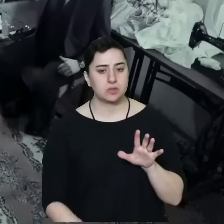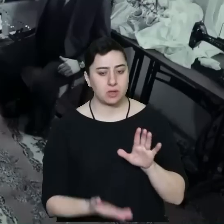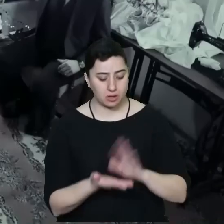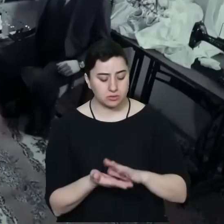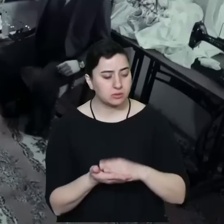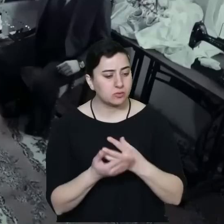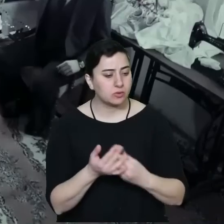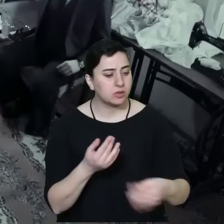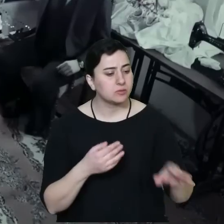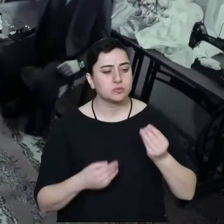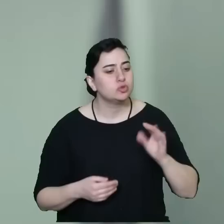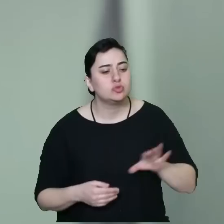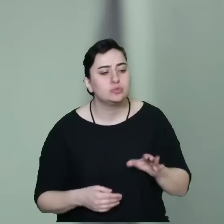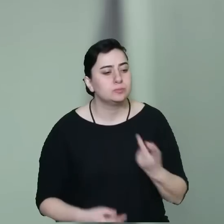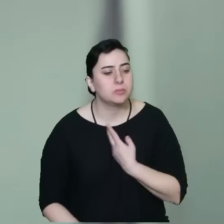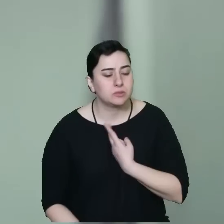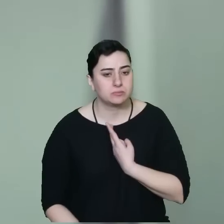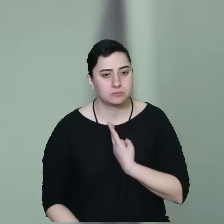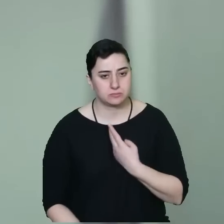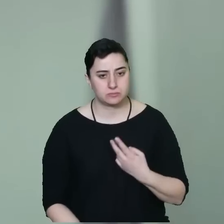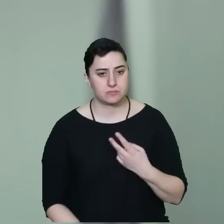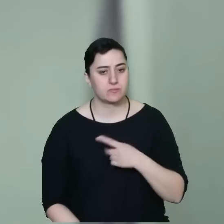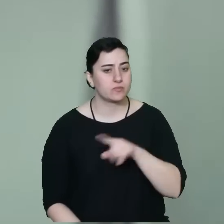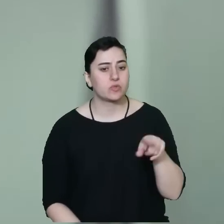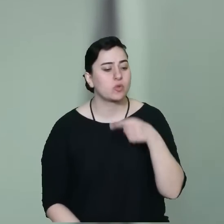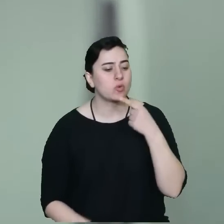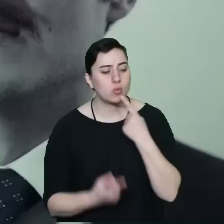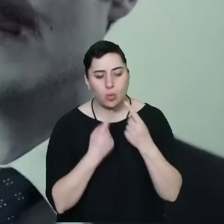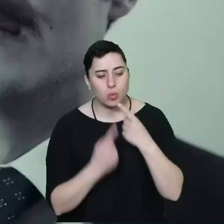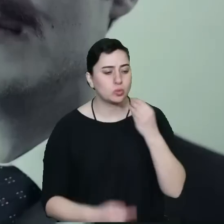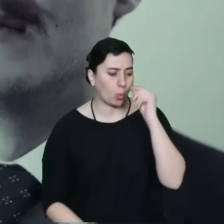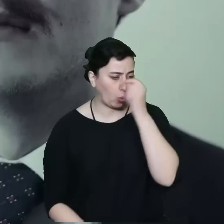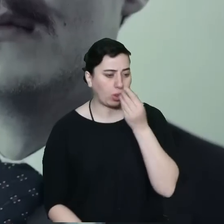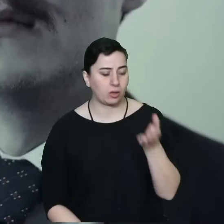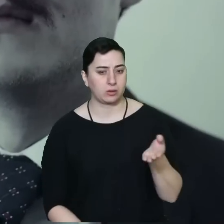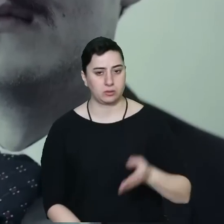Avcumdan kayıp giden benim evladım. Öyle konuşmak kolay.